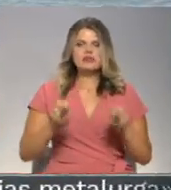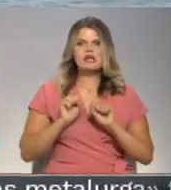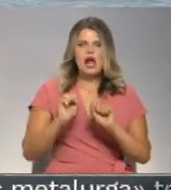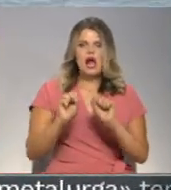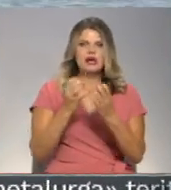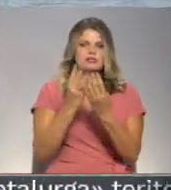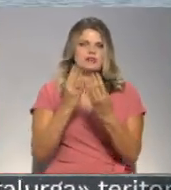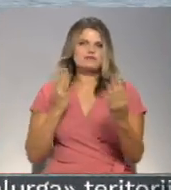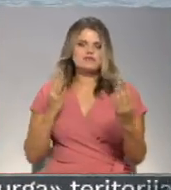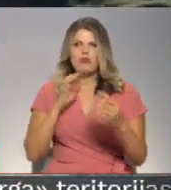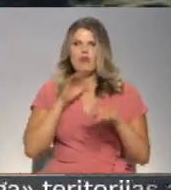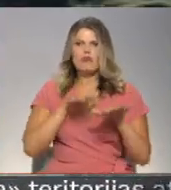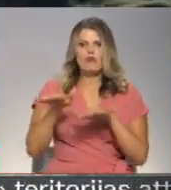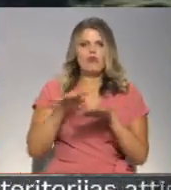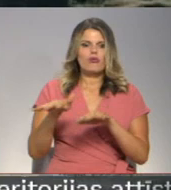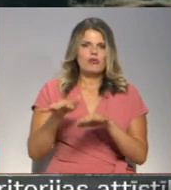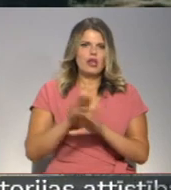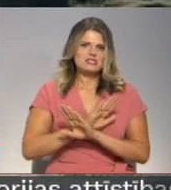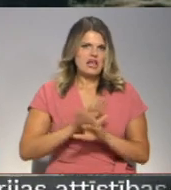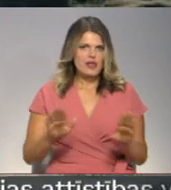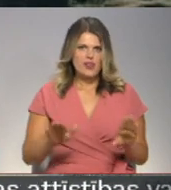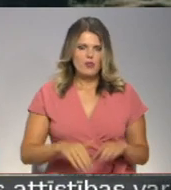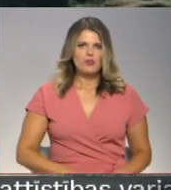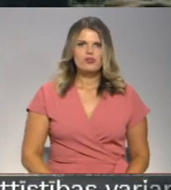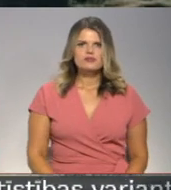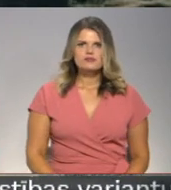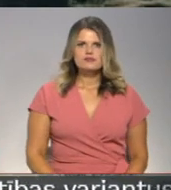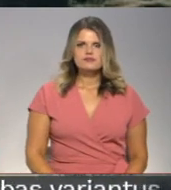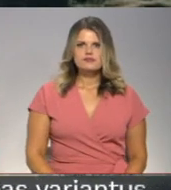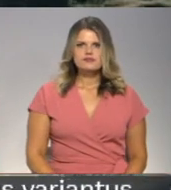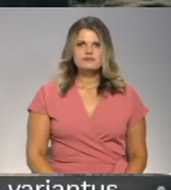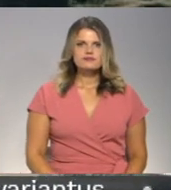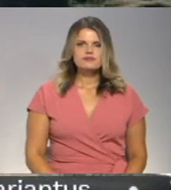aizsargbūvstraumas novirzīšanai. Ines Ķester, Elvis Puķēvits, Aigars Brečs, TV Kurzeme.